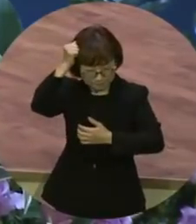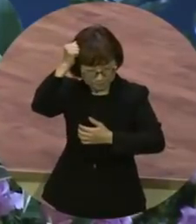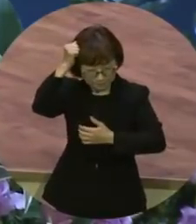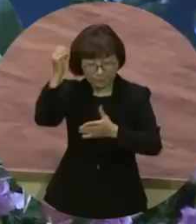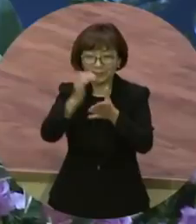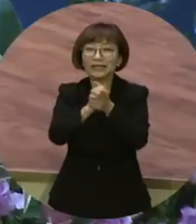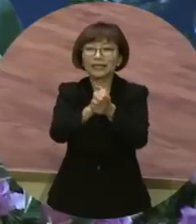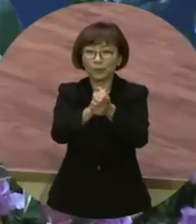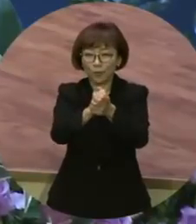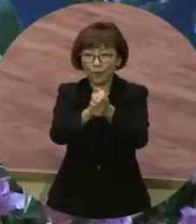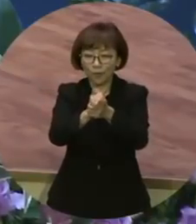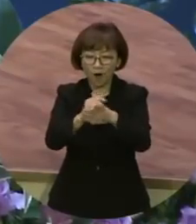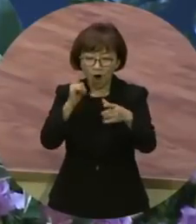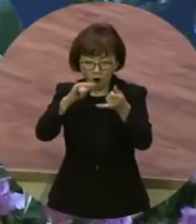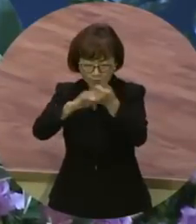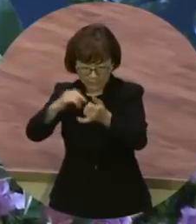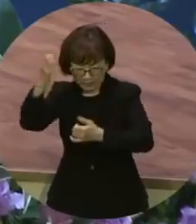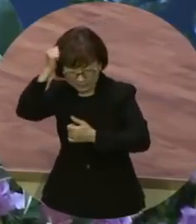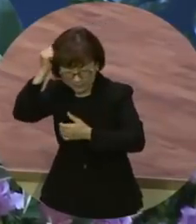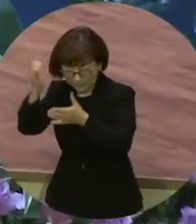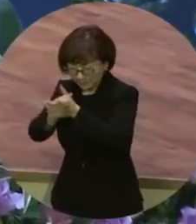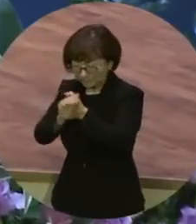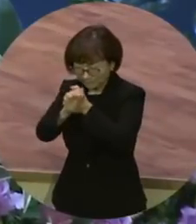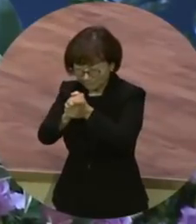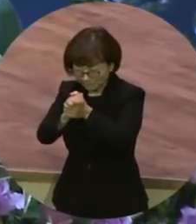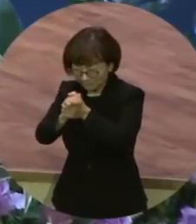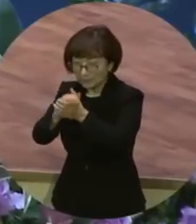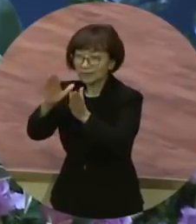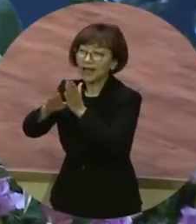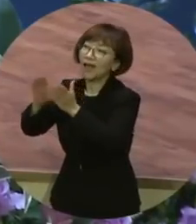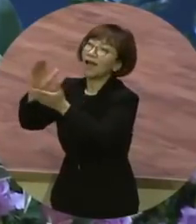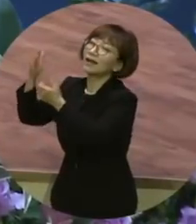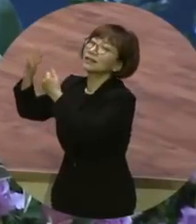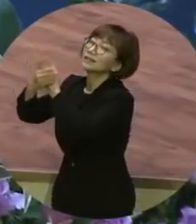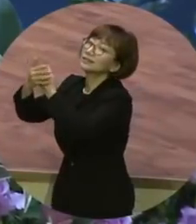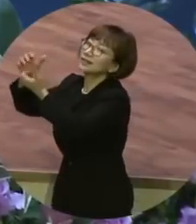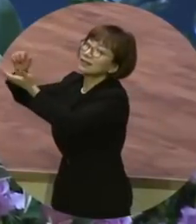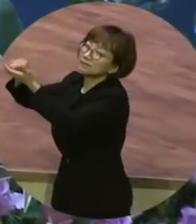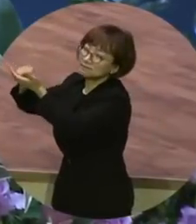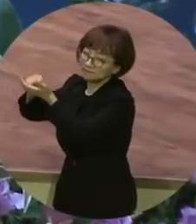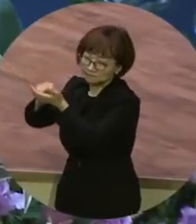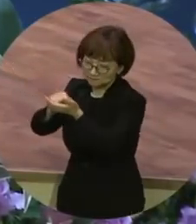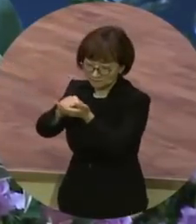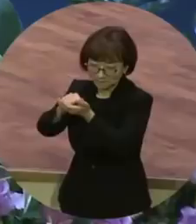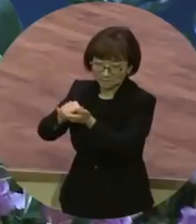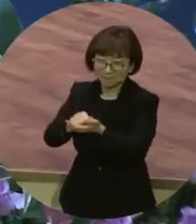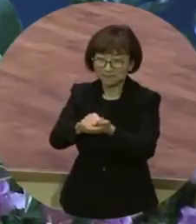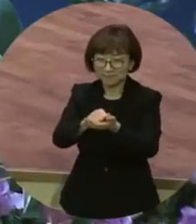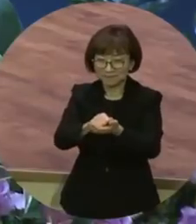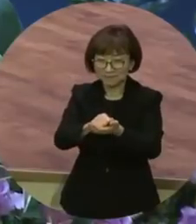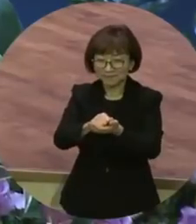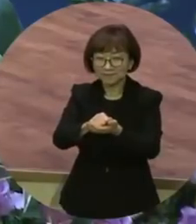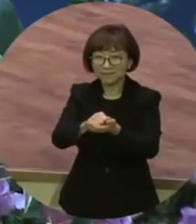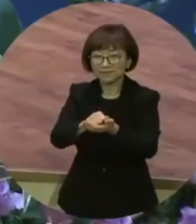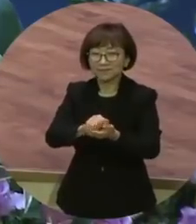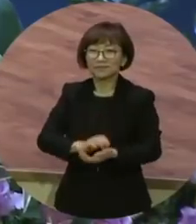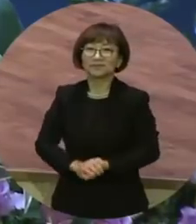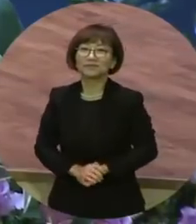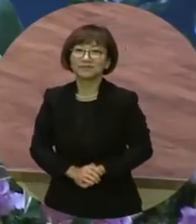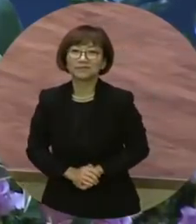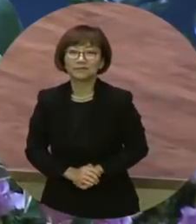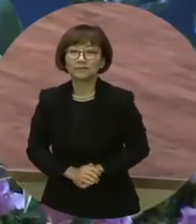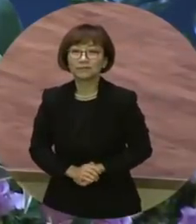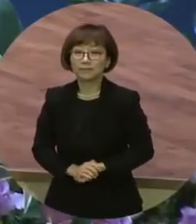머문다라고 성경은 말씀하고 있습니다. 여러분 기도는요. 기도 시간은 언약을 기억하는 시간이에요. 떼쓰는 시간이 아닙니다.